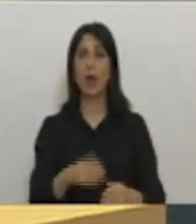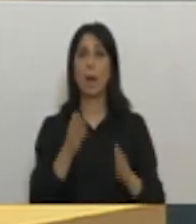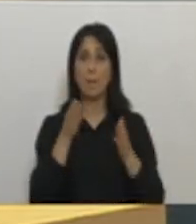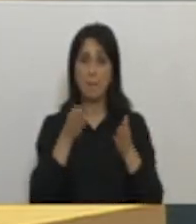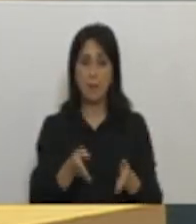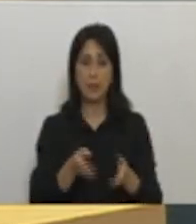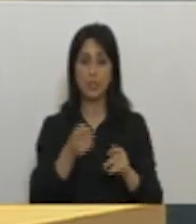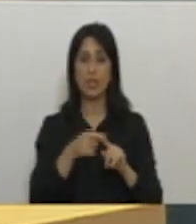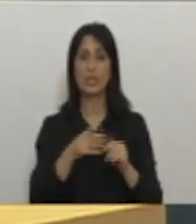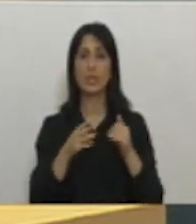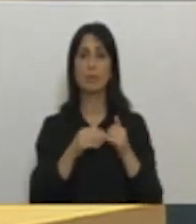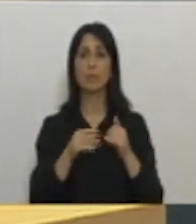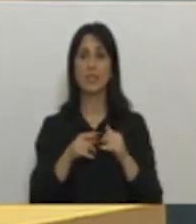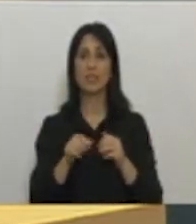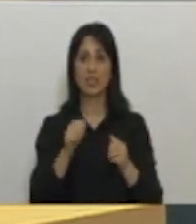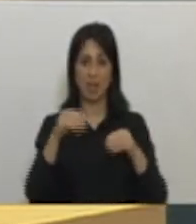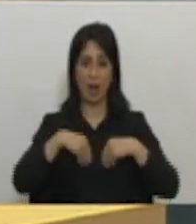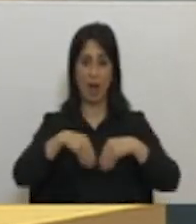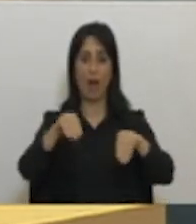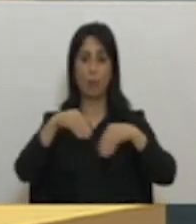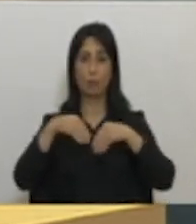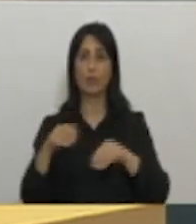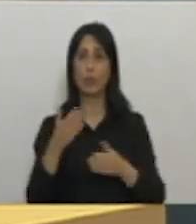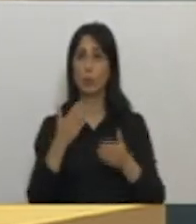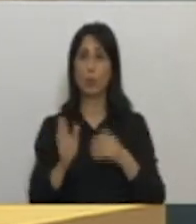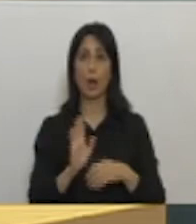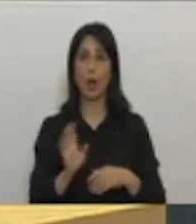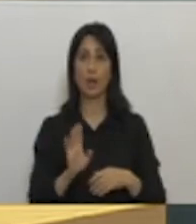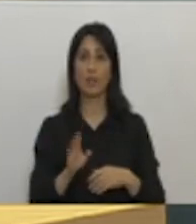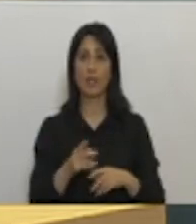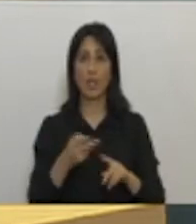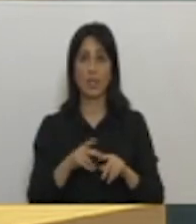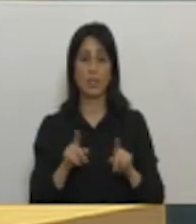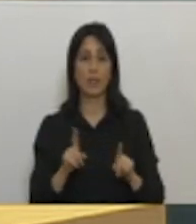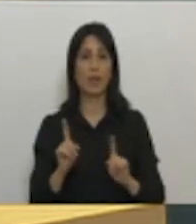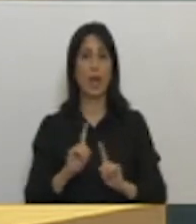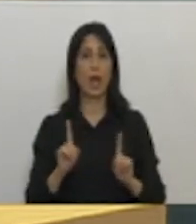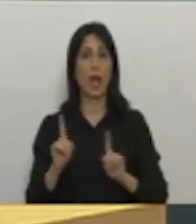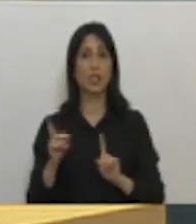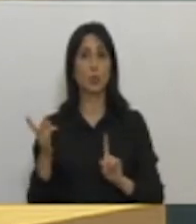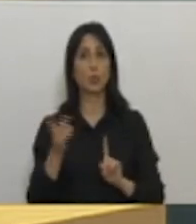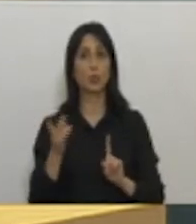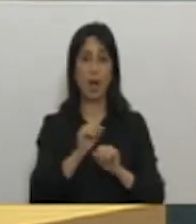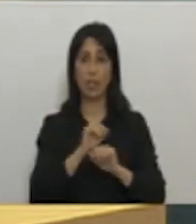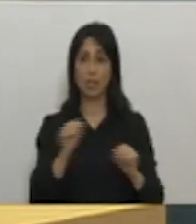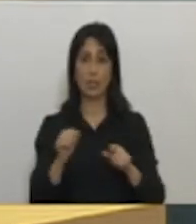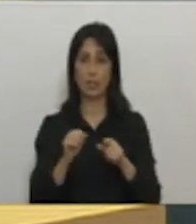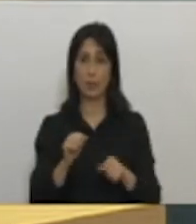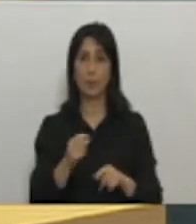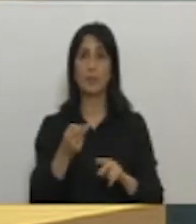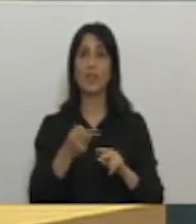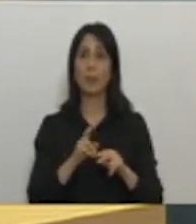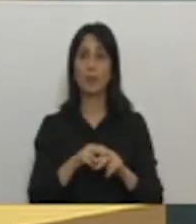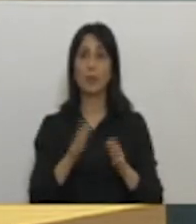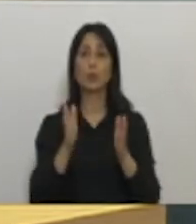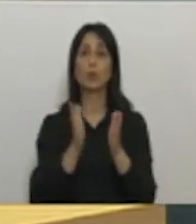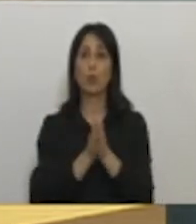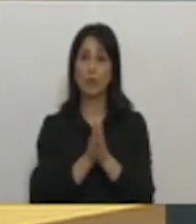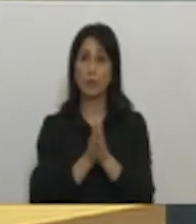მაშინ ეს მიწები დამუშავდება თუ არა და ესე იგი რაღაცნაირად უნდა ვიმოქმედოთ ამიტომ